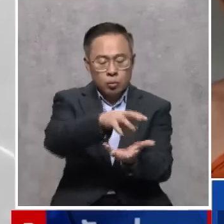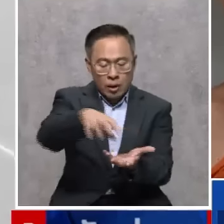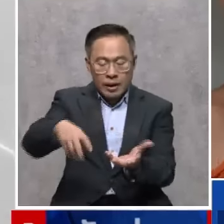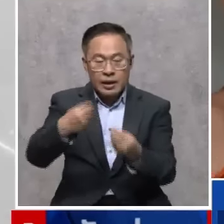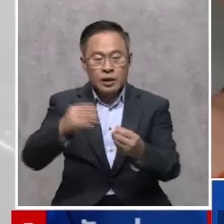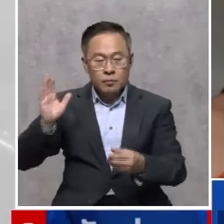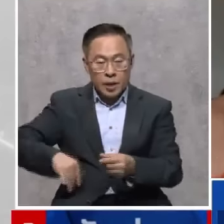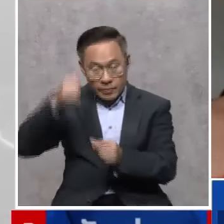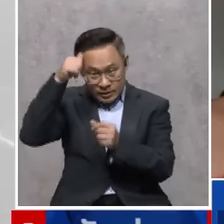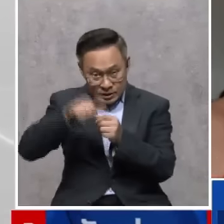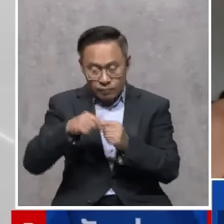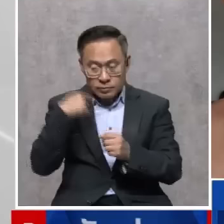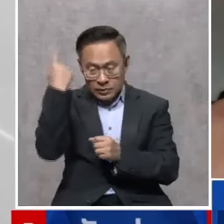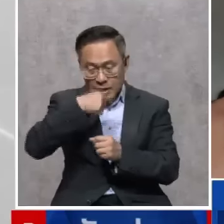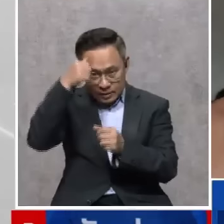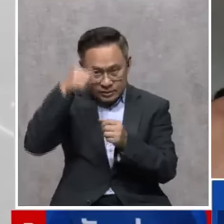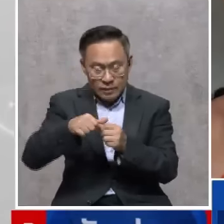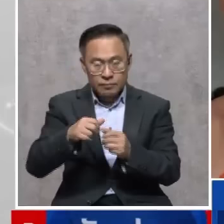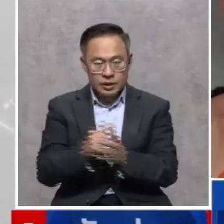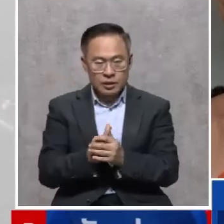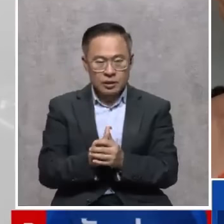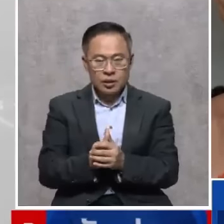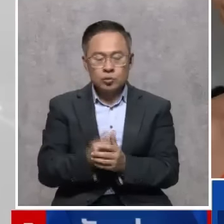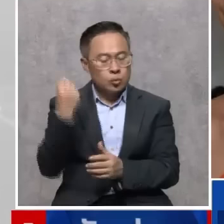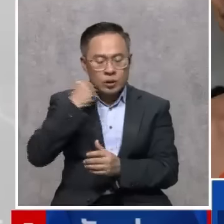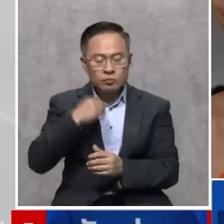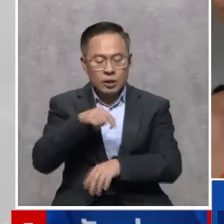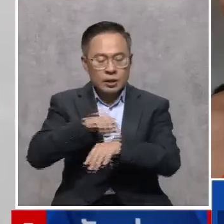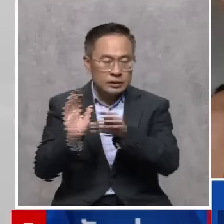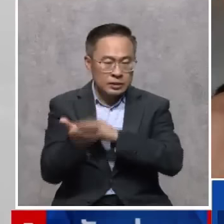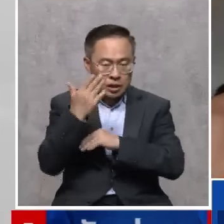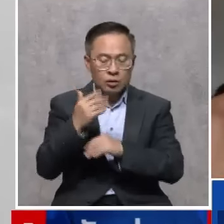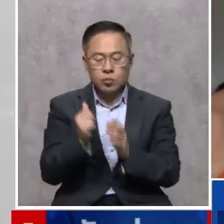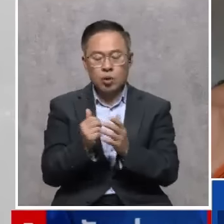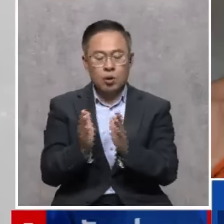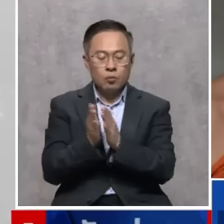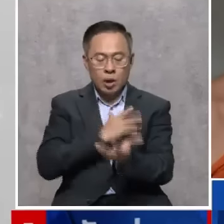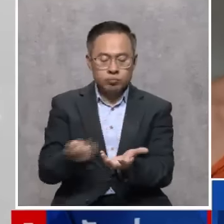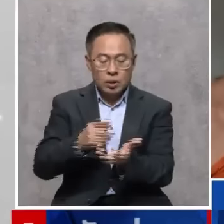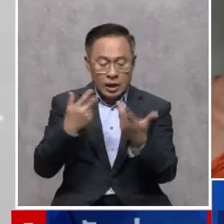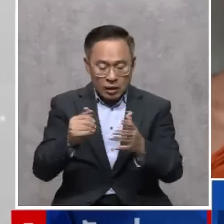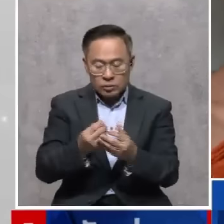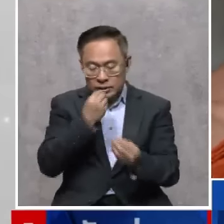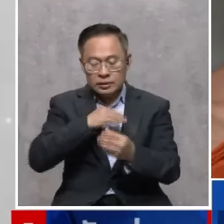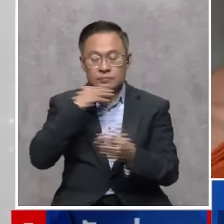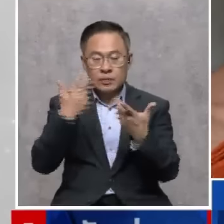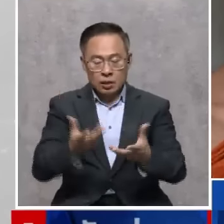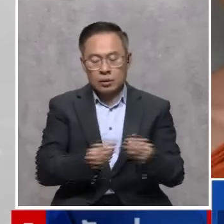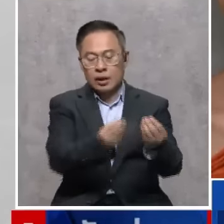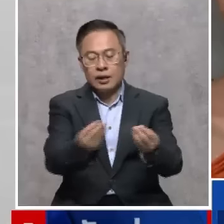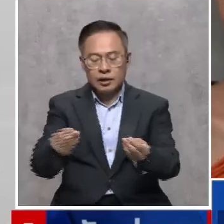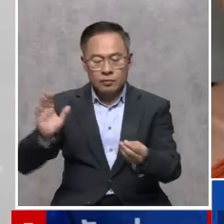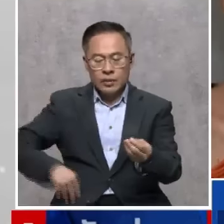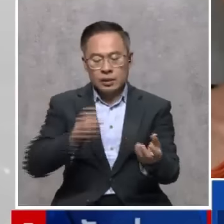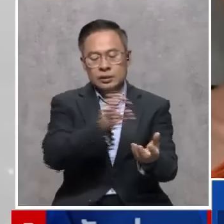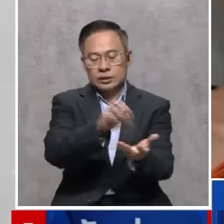างตัวนี้มันเดินกับผมเดินบาททุกเช้าทุกวันเลยครับ แล้วประเด็นมันเกิดอะไรขึ้นครับ เพราะฉะนั้น